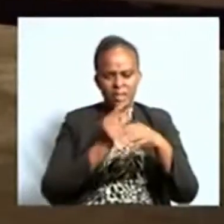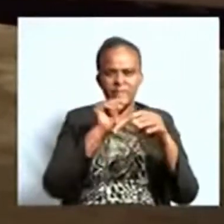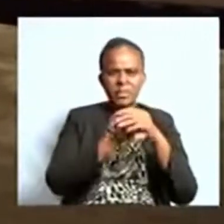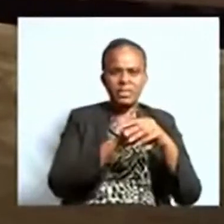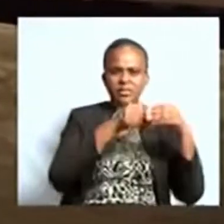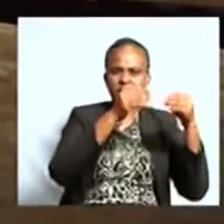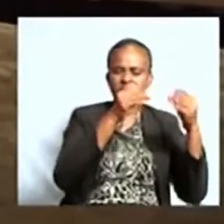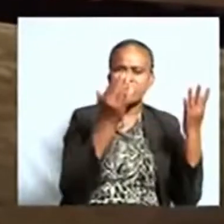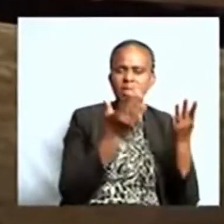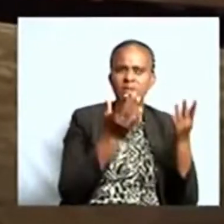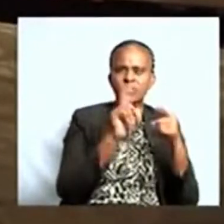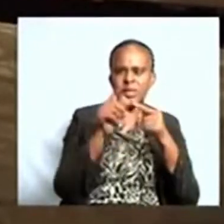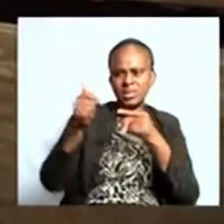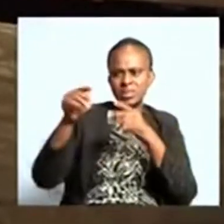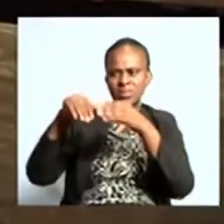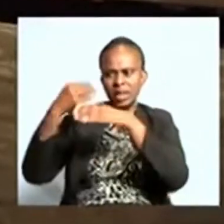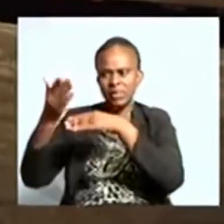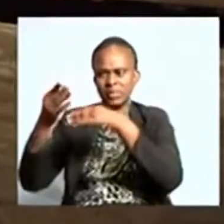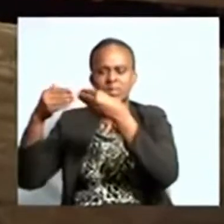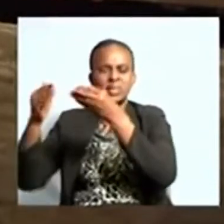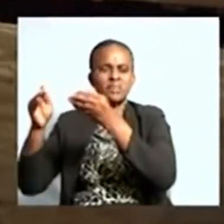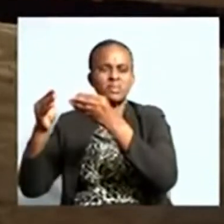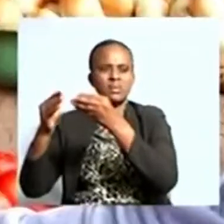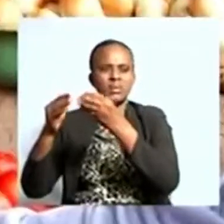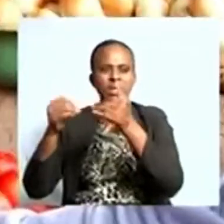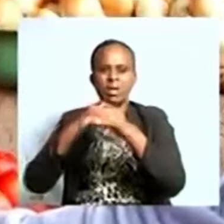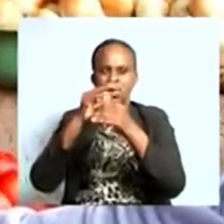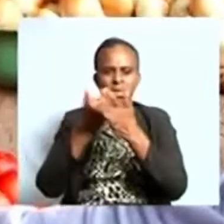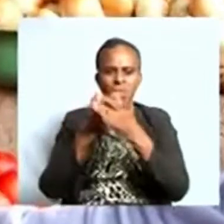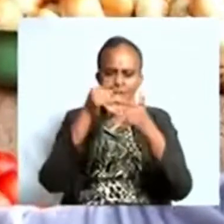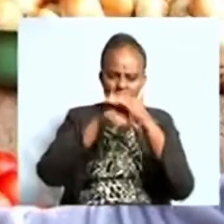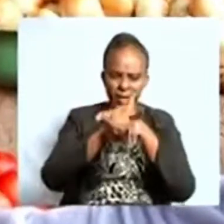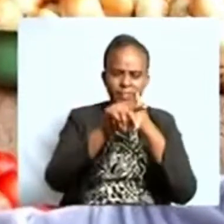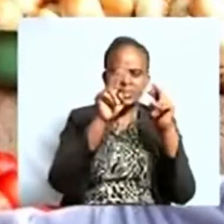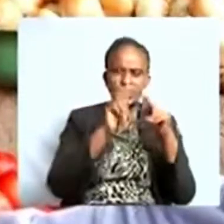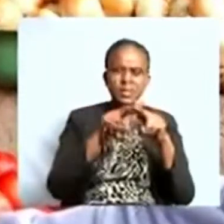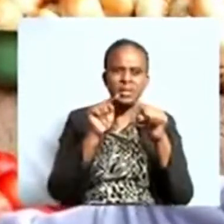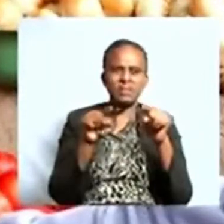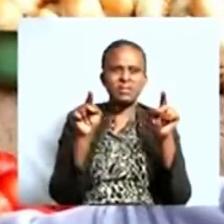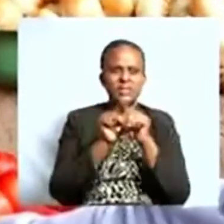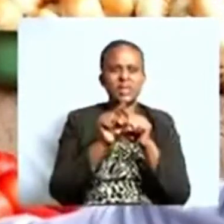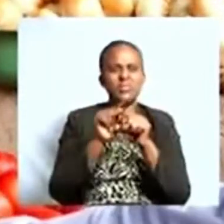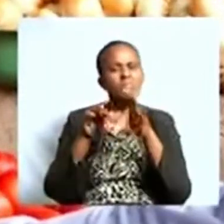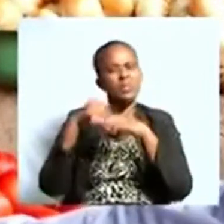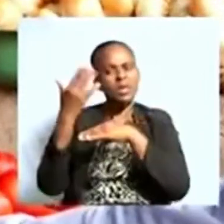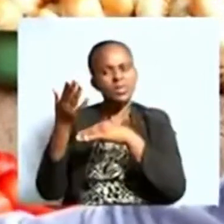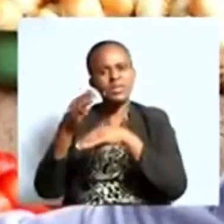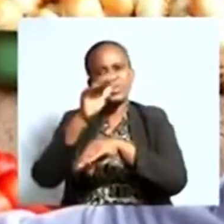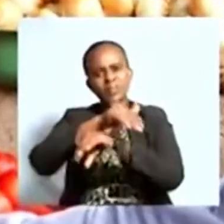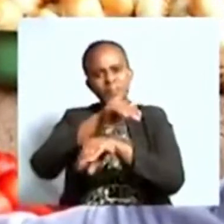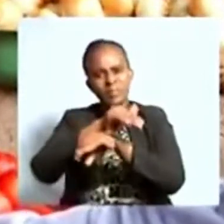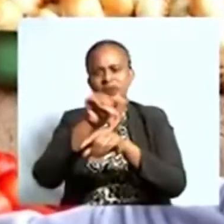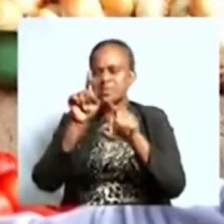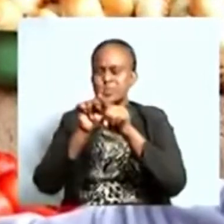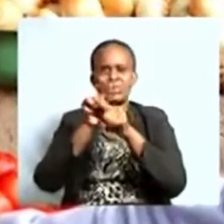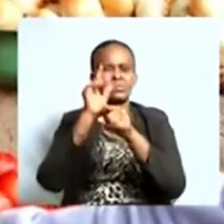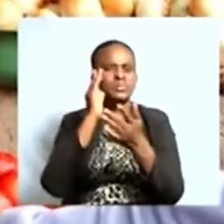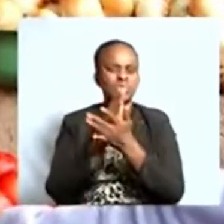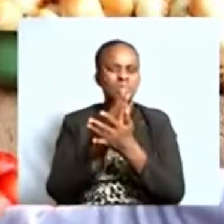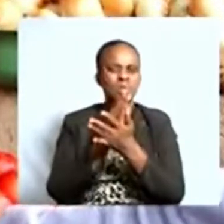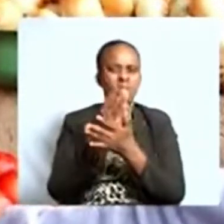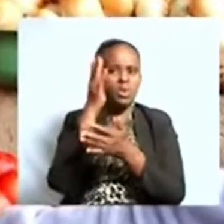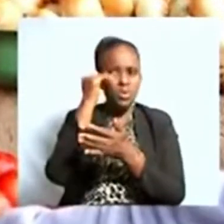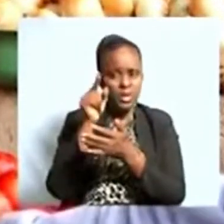sitigulisa bati veve panja vagulisa so wonse tikangena tinkala muno market na vuto kwa panja che mumazuru vakavilisa ndawa ndiye